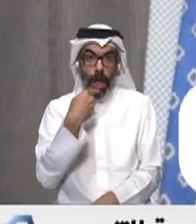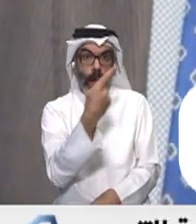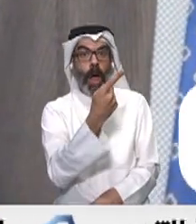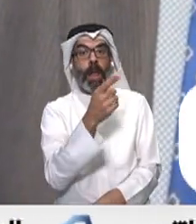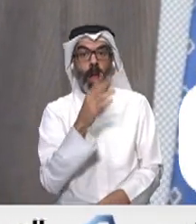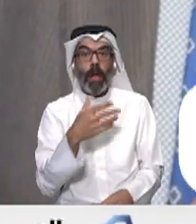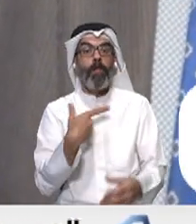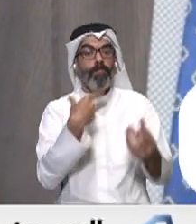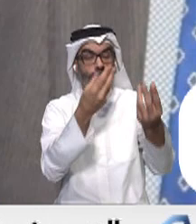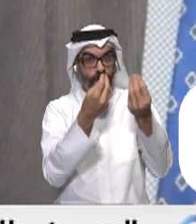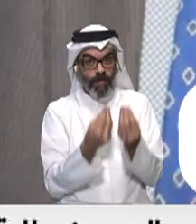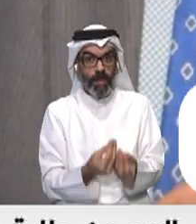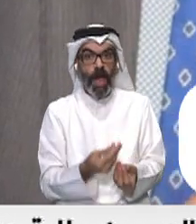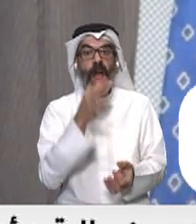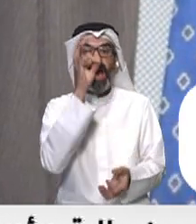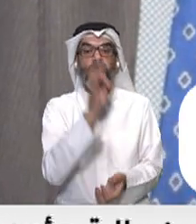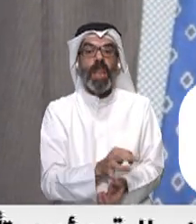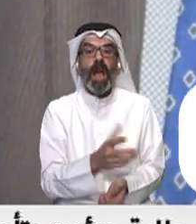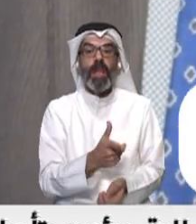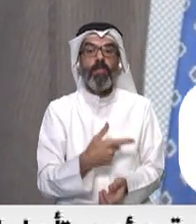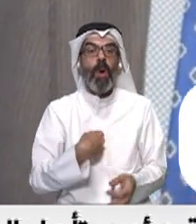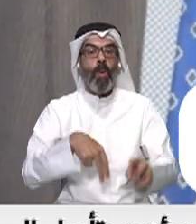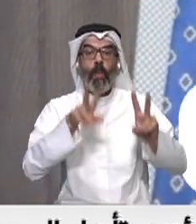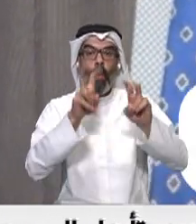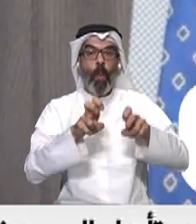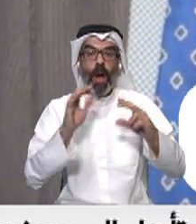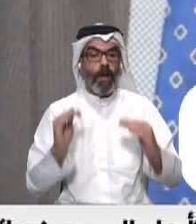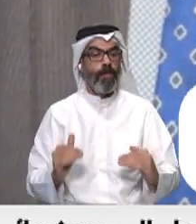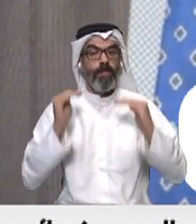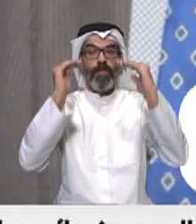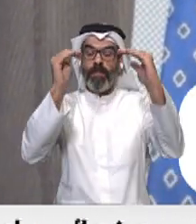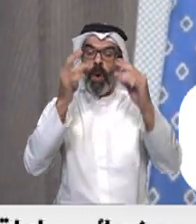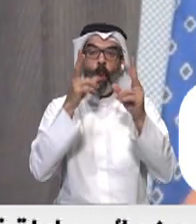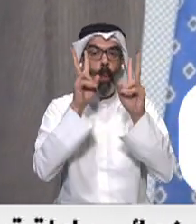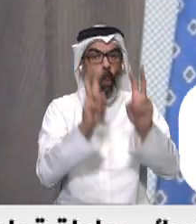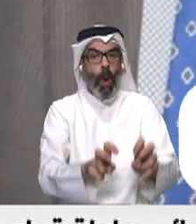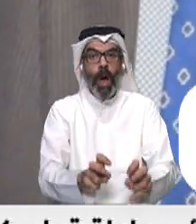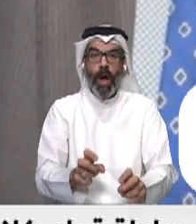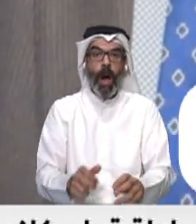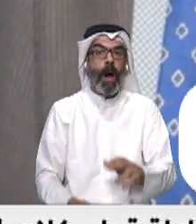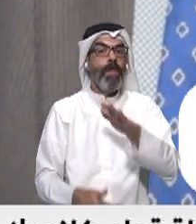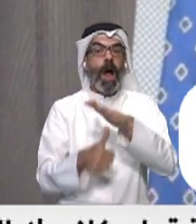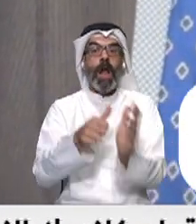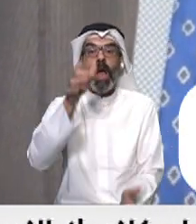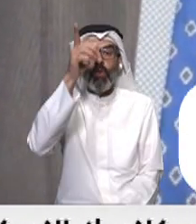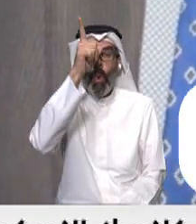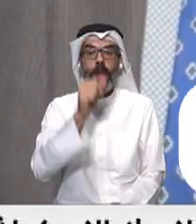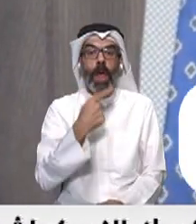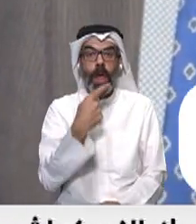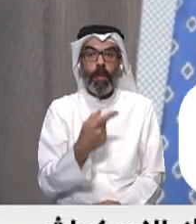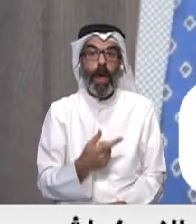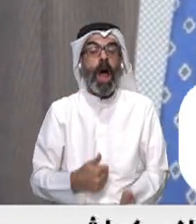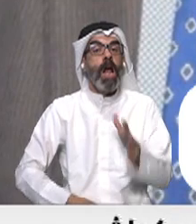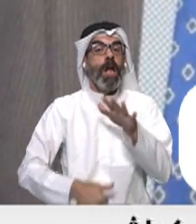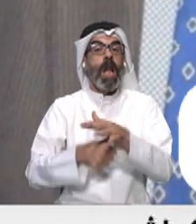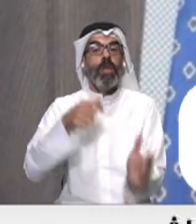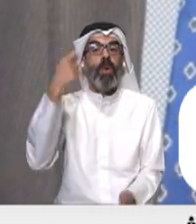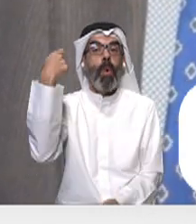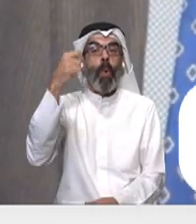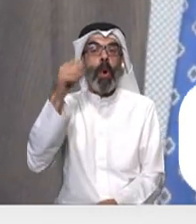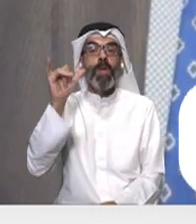حاجه ماسه لضروره وقف التصعيد والعمل على جهود السلام ووقف الحرب في غزه رئيس الوزراء اكد في